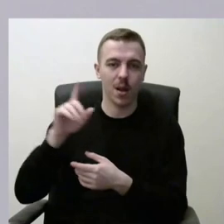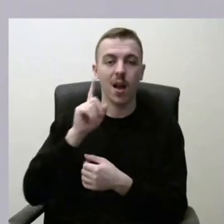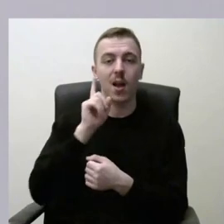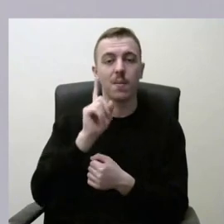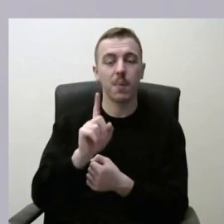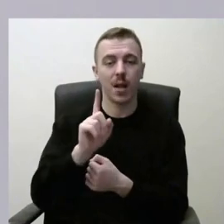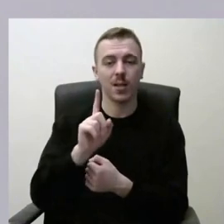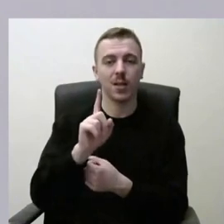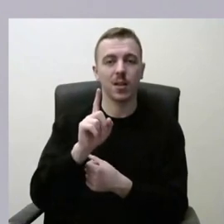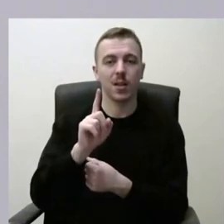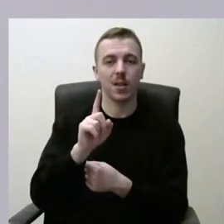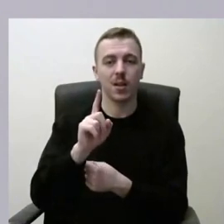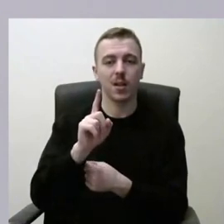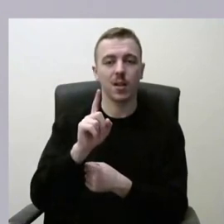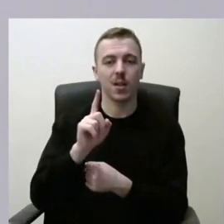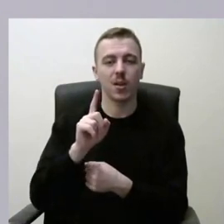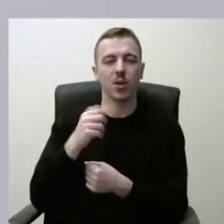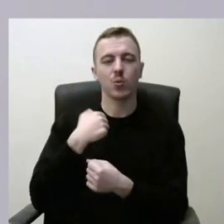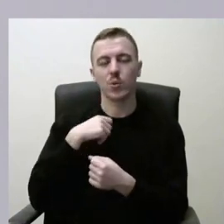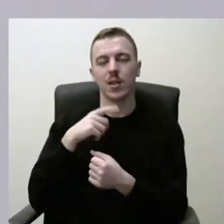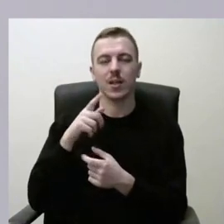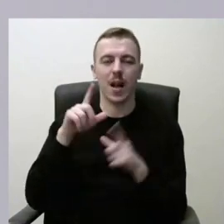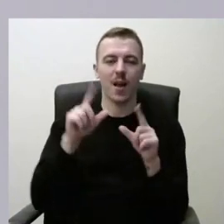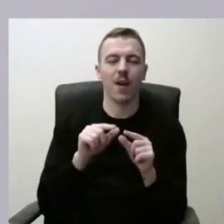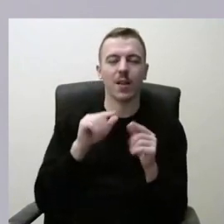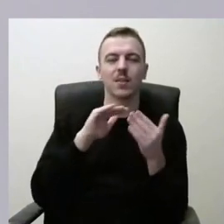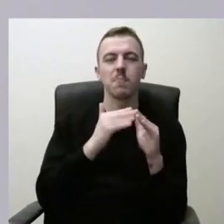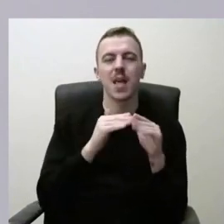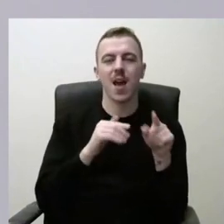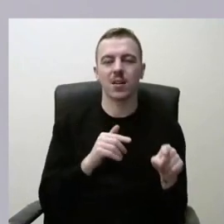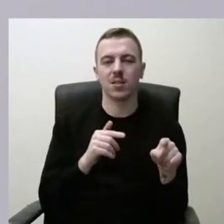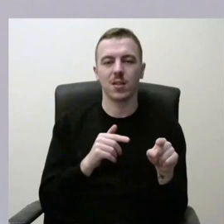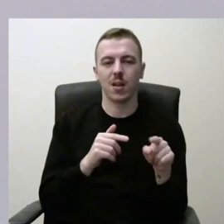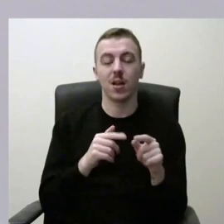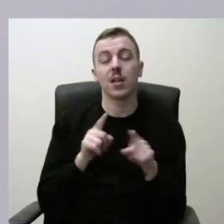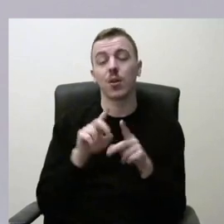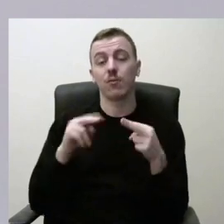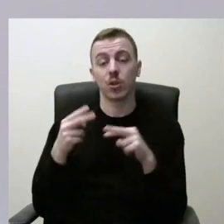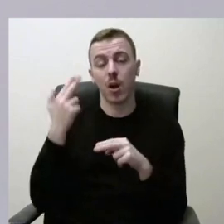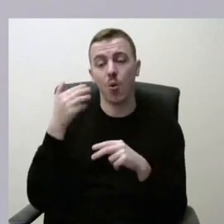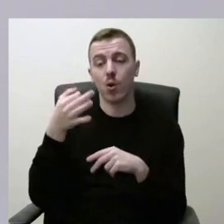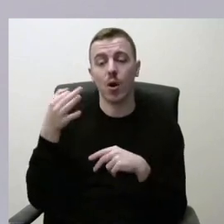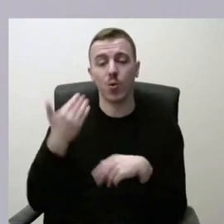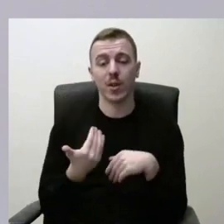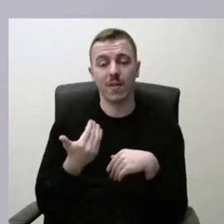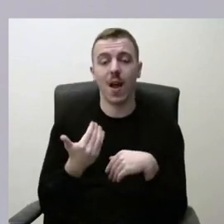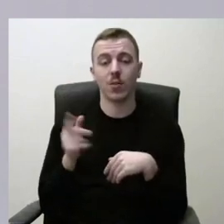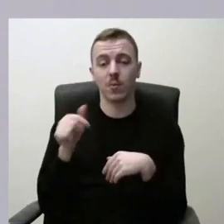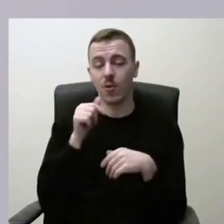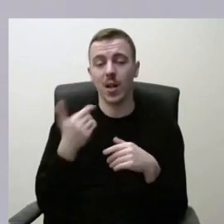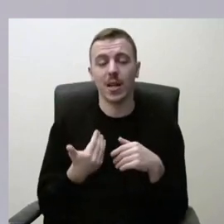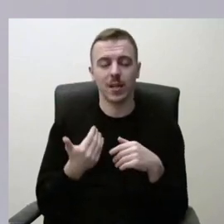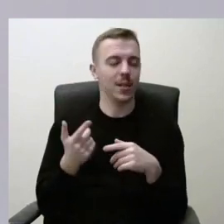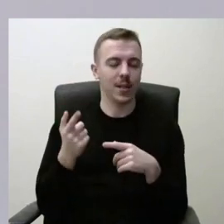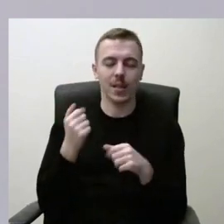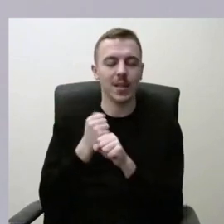turi didžiulės lengvatas už darželius mieste. Ir atvirkščiai Kauno rajono gyventojas, kuris dirba mieste,